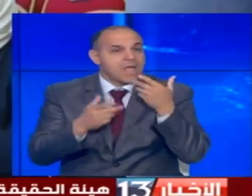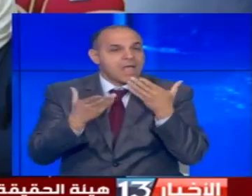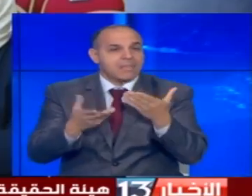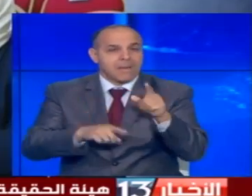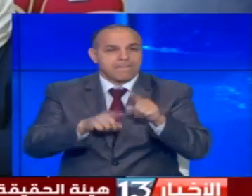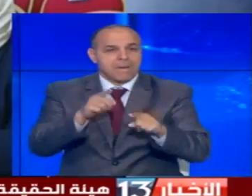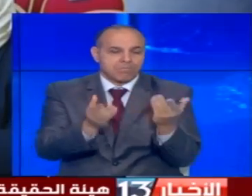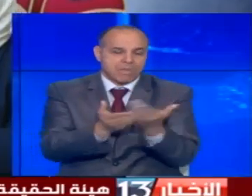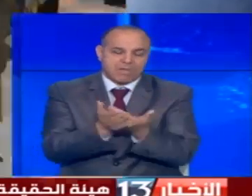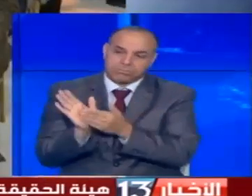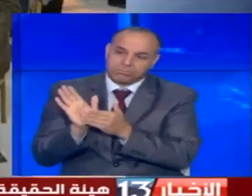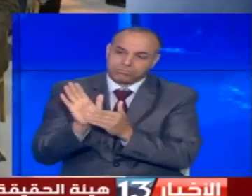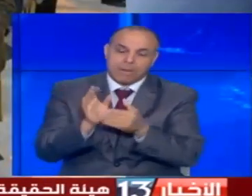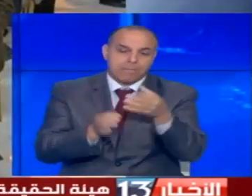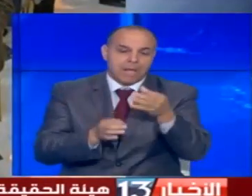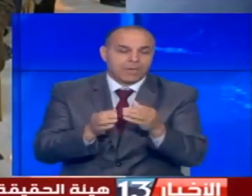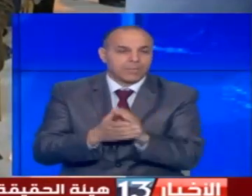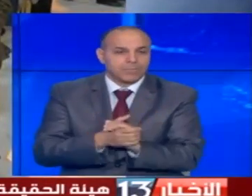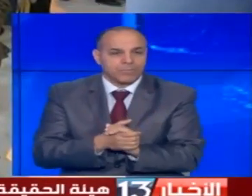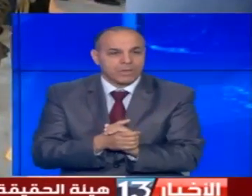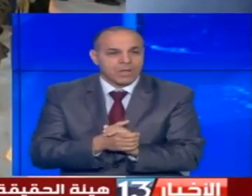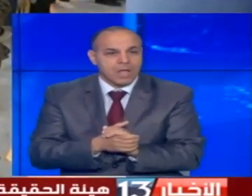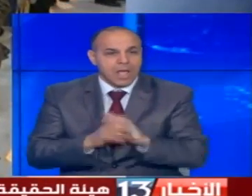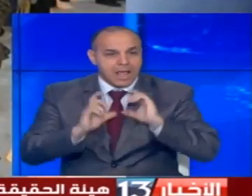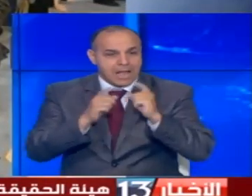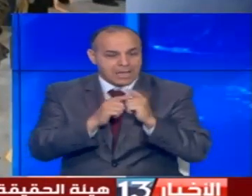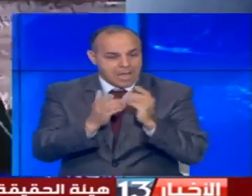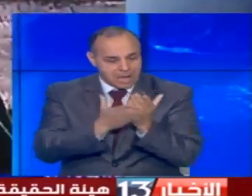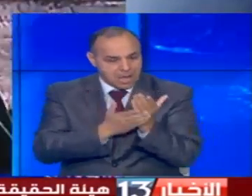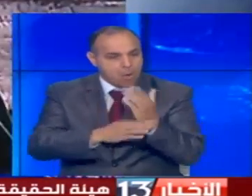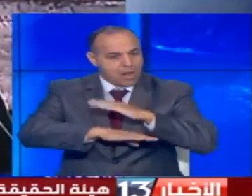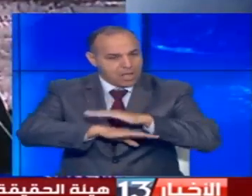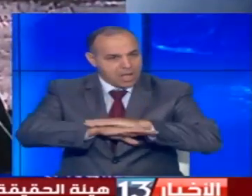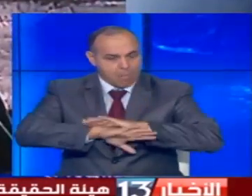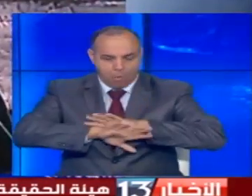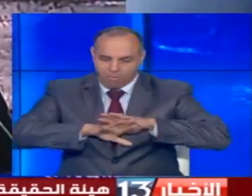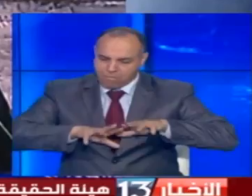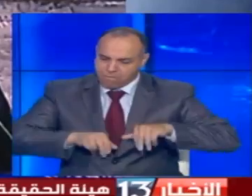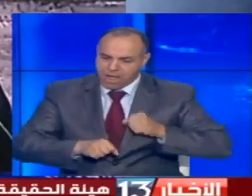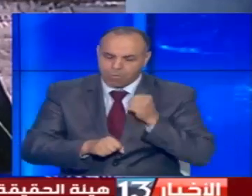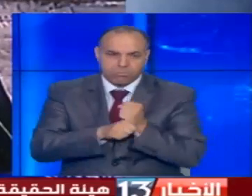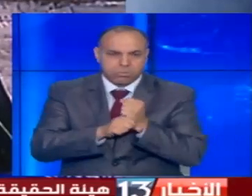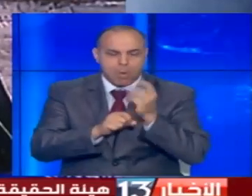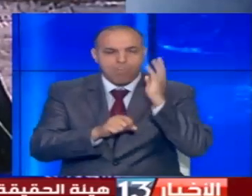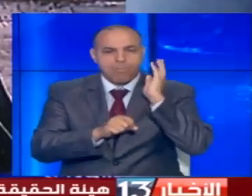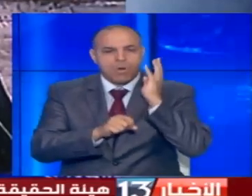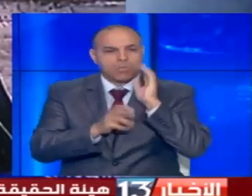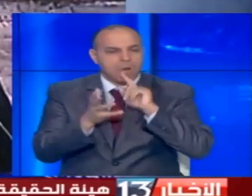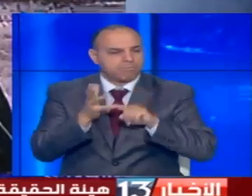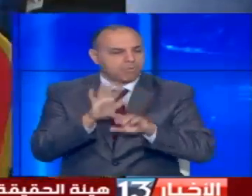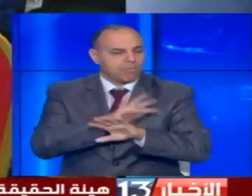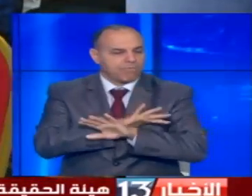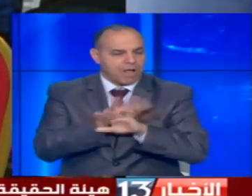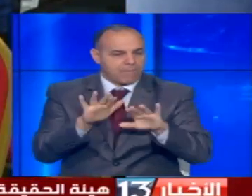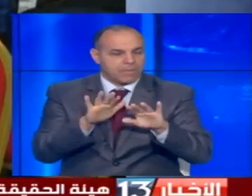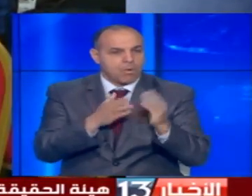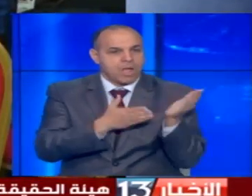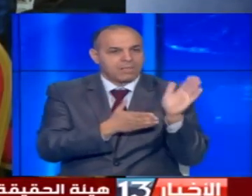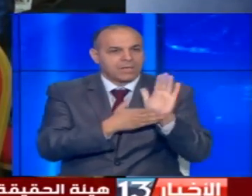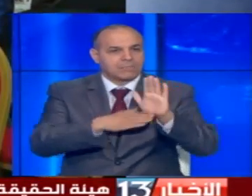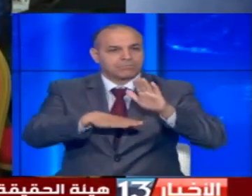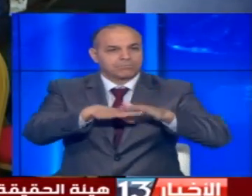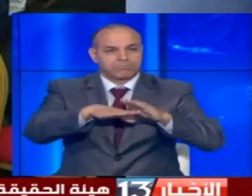بعض الملفات على القضا تنهي هيئه الحقيقه والكرامه اشغلها بعقد المؤتمر الختامي وتقديم